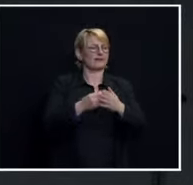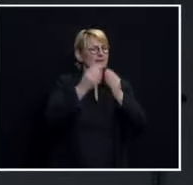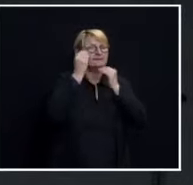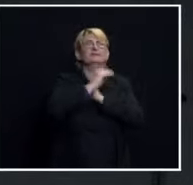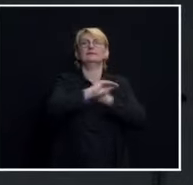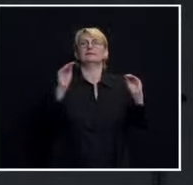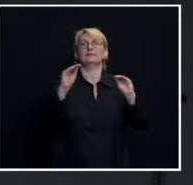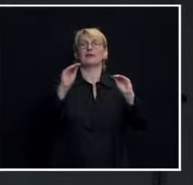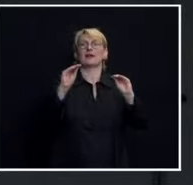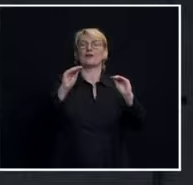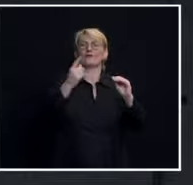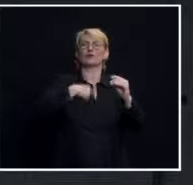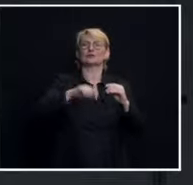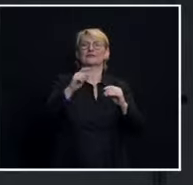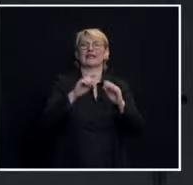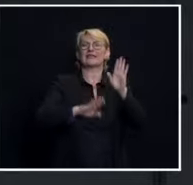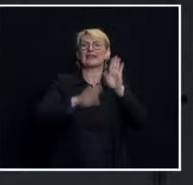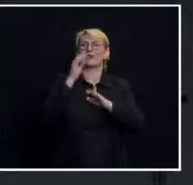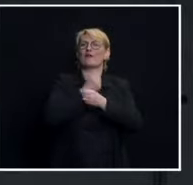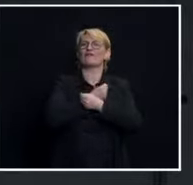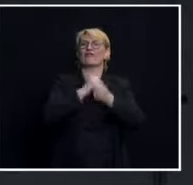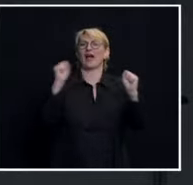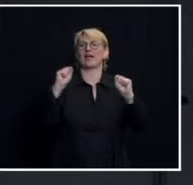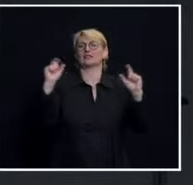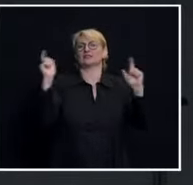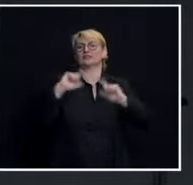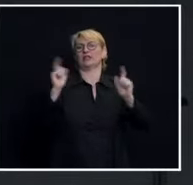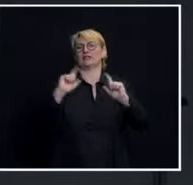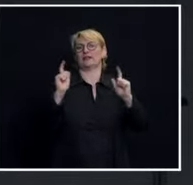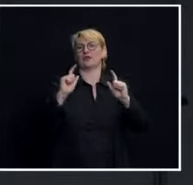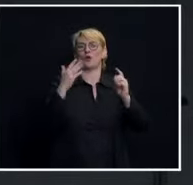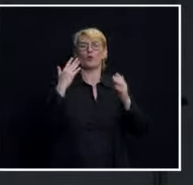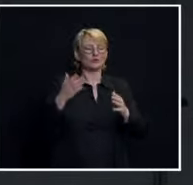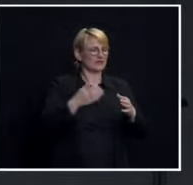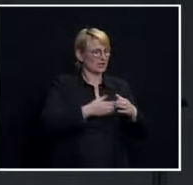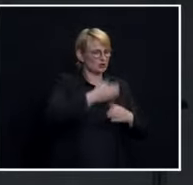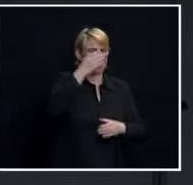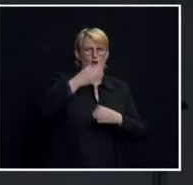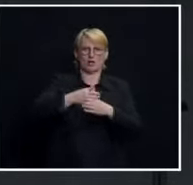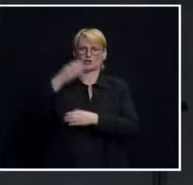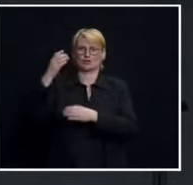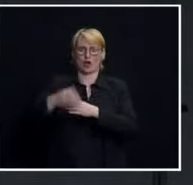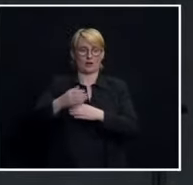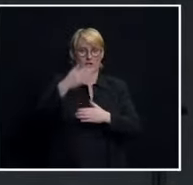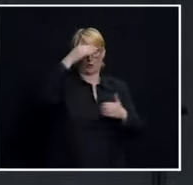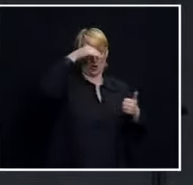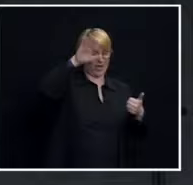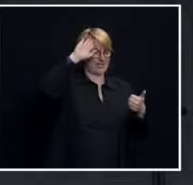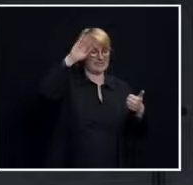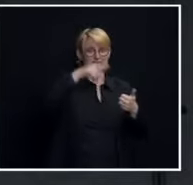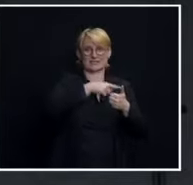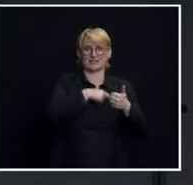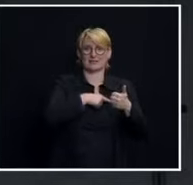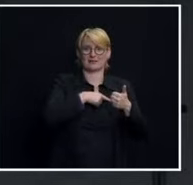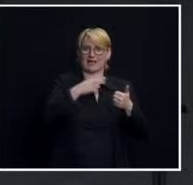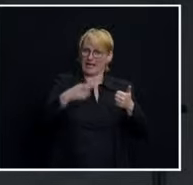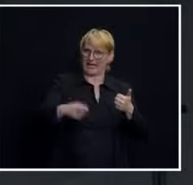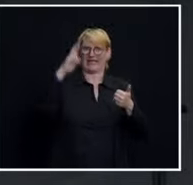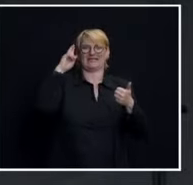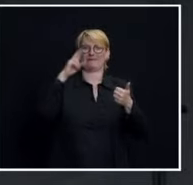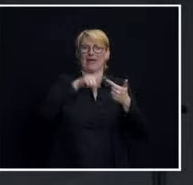unsere freiheitliche, demokratische Gesellschaft und ihren tragenden Säulen Toleranz,